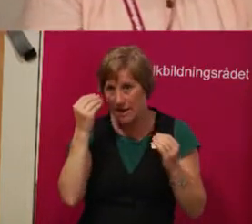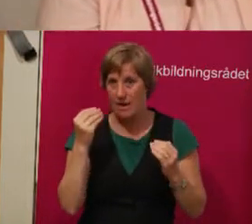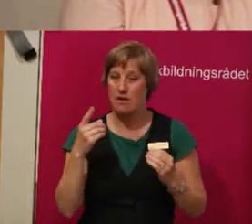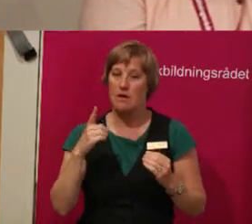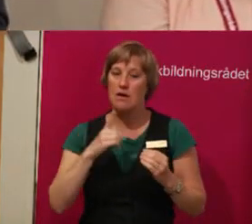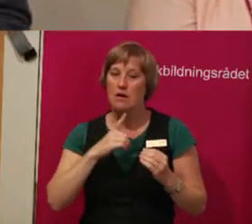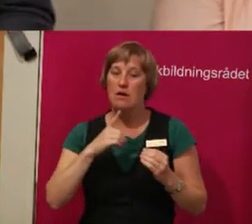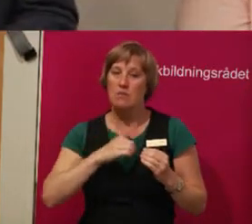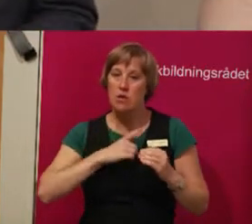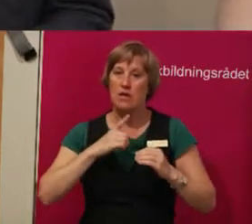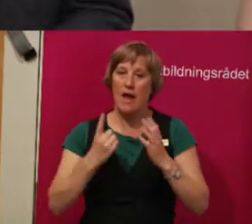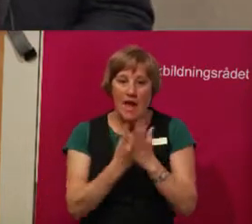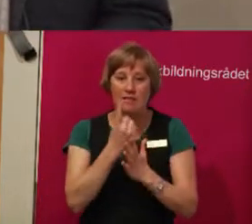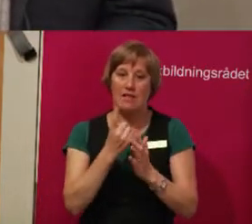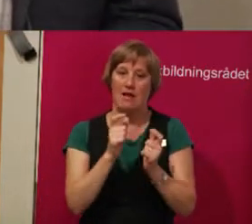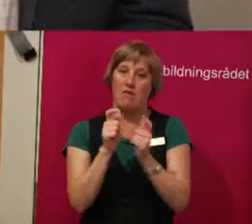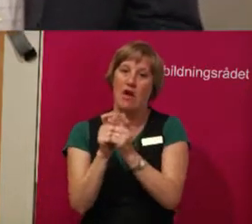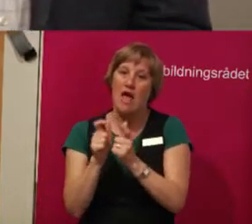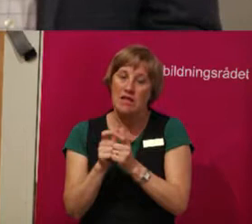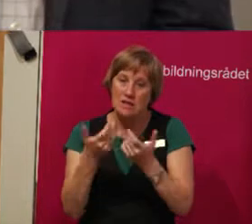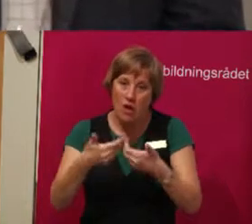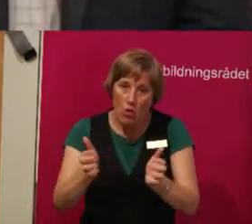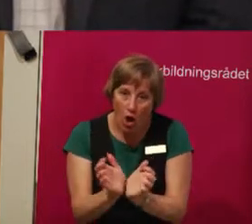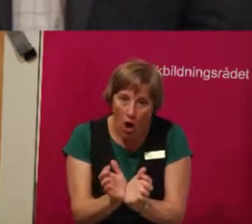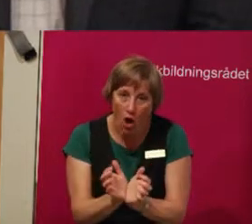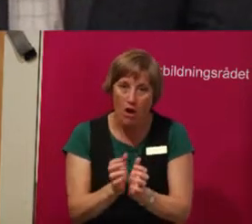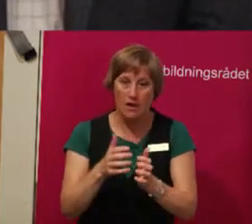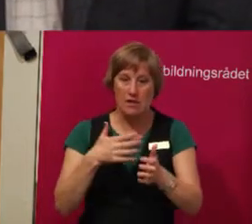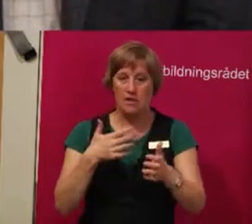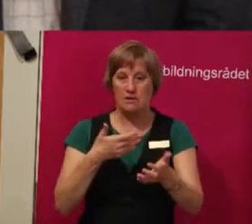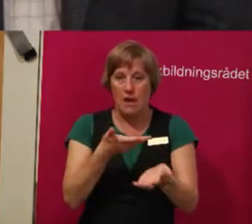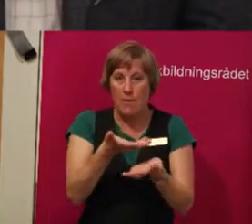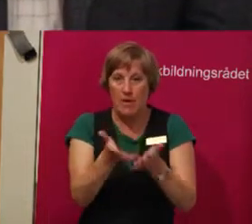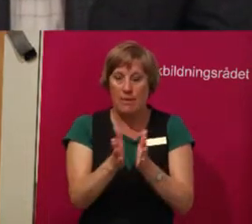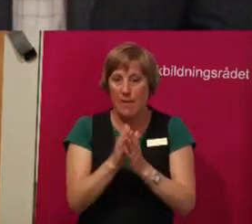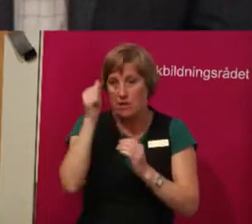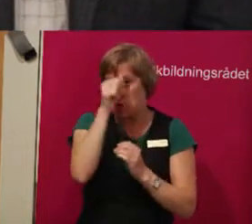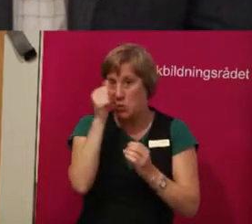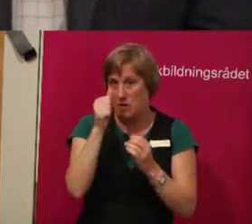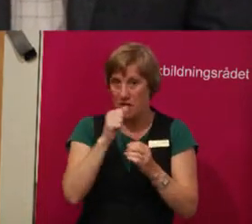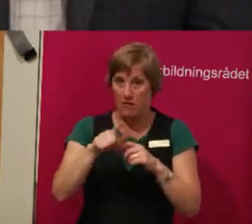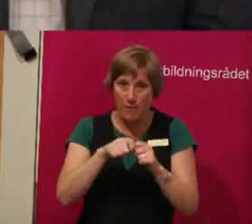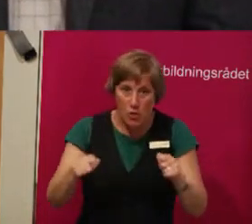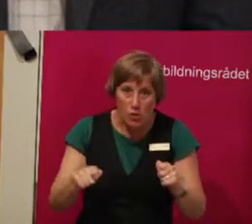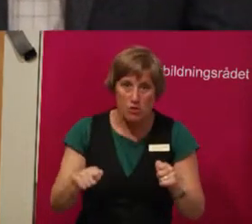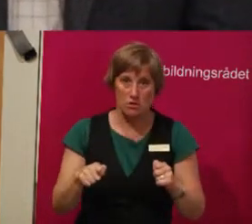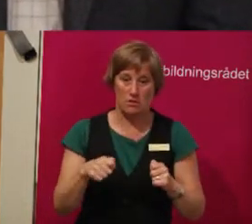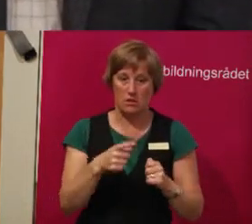sker i föreningslokaler och i samarbete med, där studieförbundet samarbetar med föreningar och arrangerar